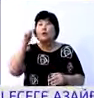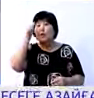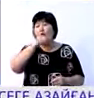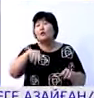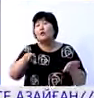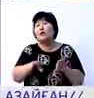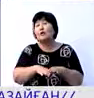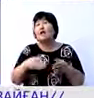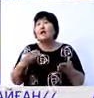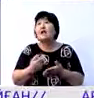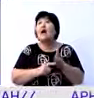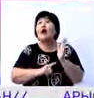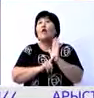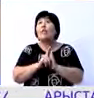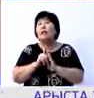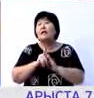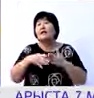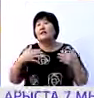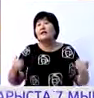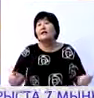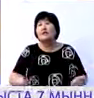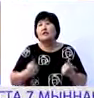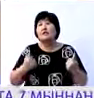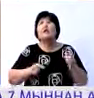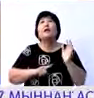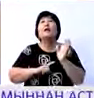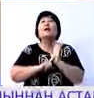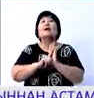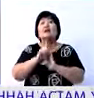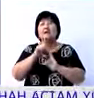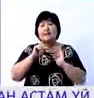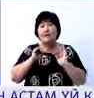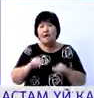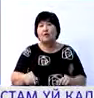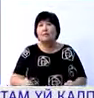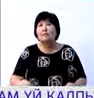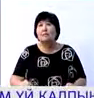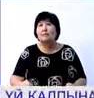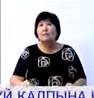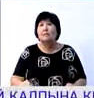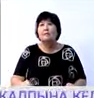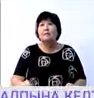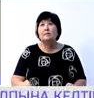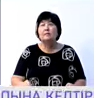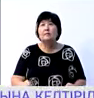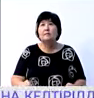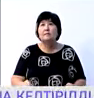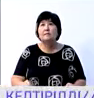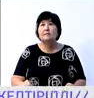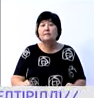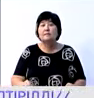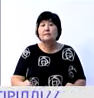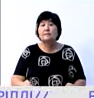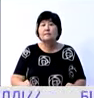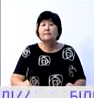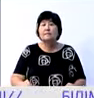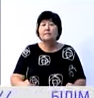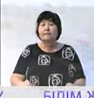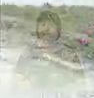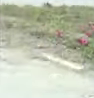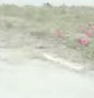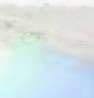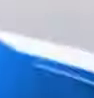осылайша жаңа бастамамен, тың серпінмен кіріспек. Әкімжан Жолтаев, Нұржан Мұзарев, Қанат Махамбетов, Қызылорда телеарнасы, Жалағаш